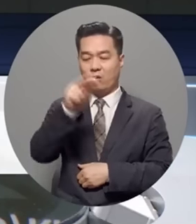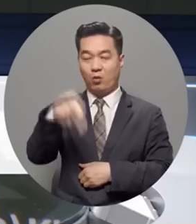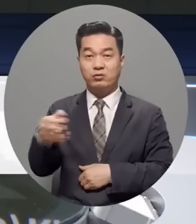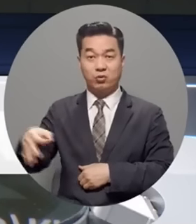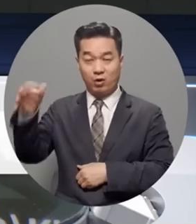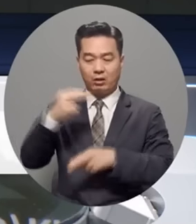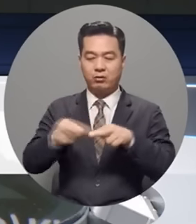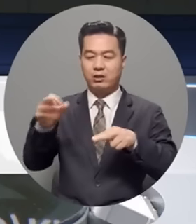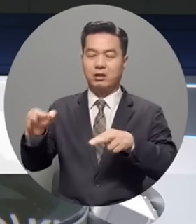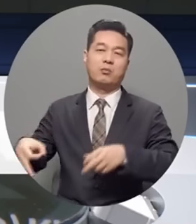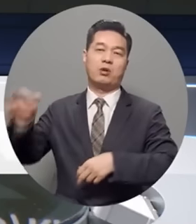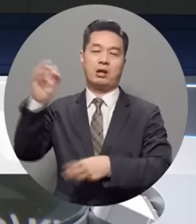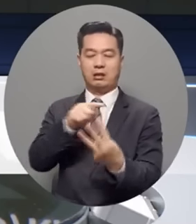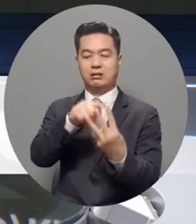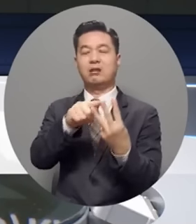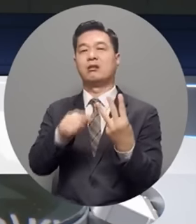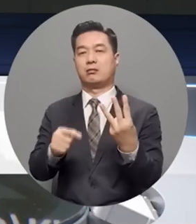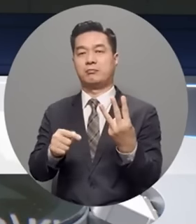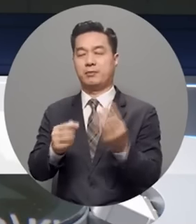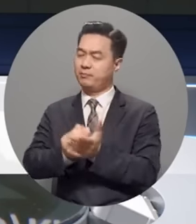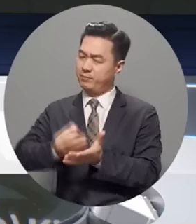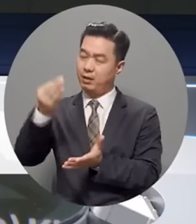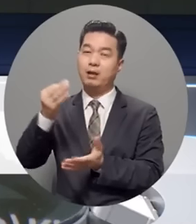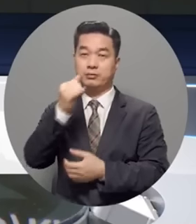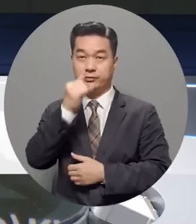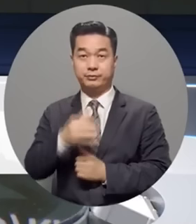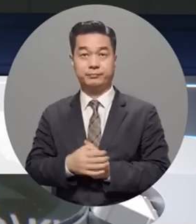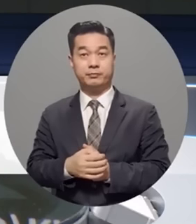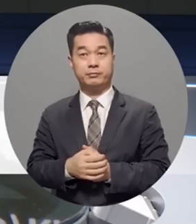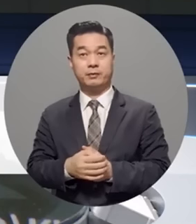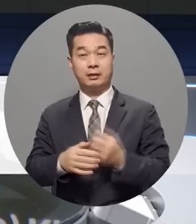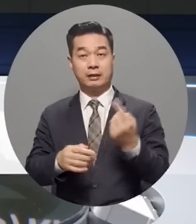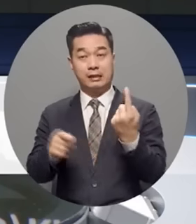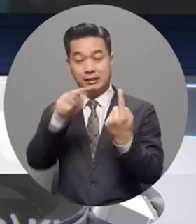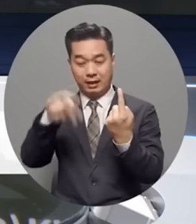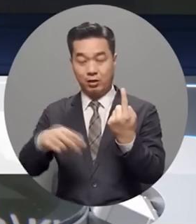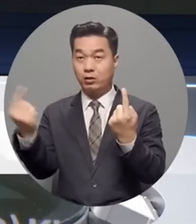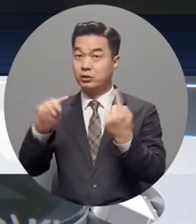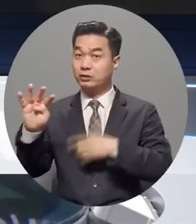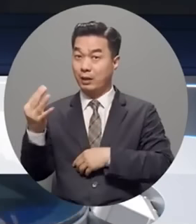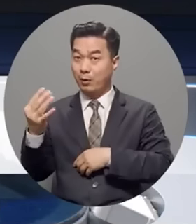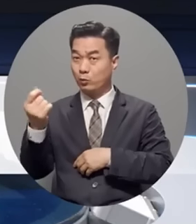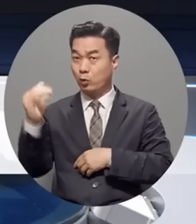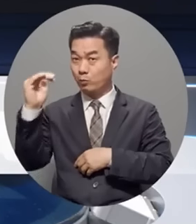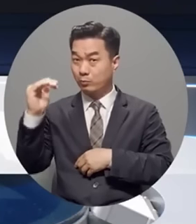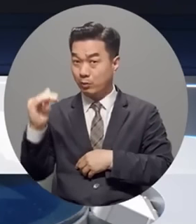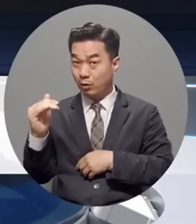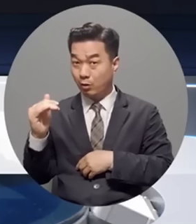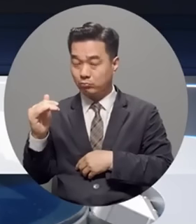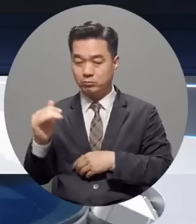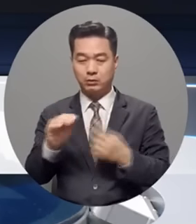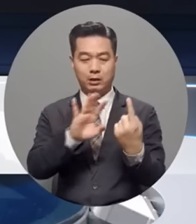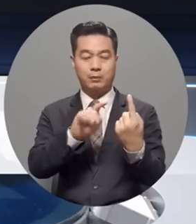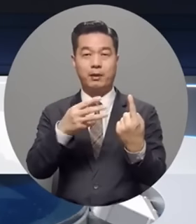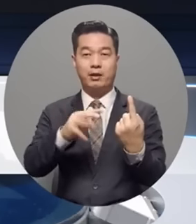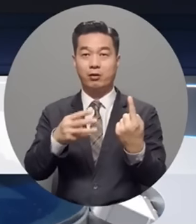있습니다. 달러당 1,400원을 위협했던 환율은 오늘 소폭 내렸지만 배럴당 90달러 선인 국제